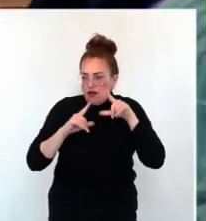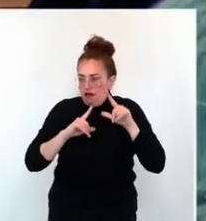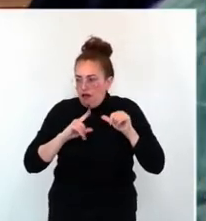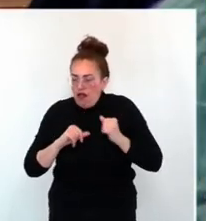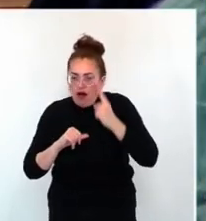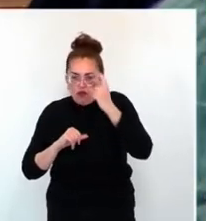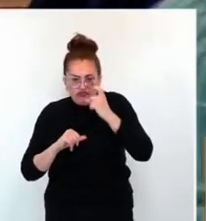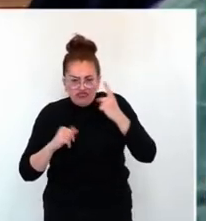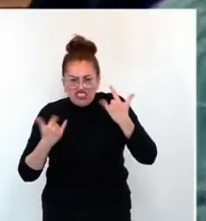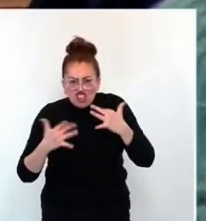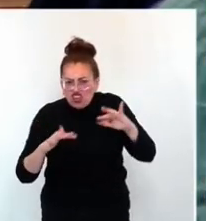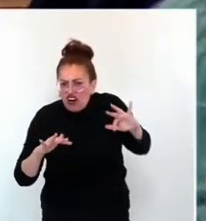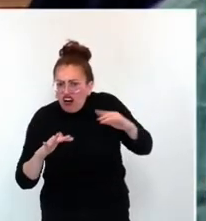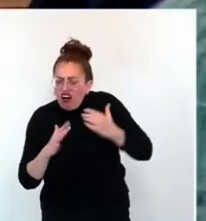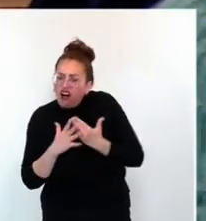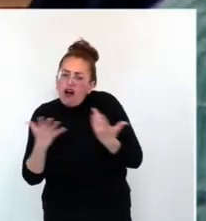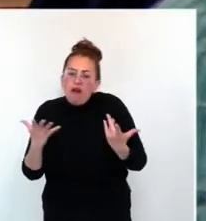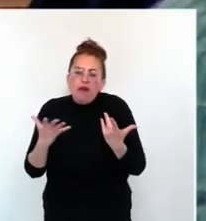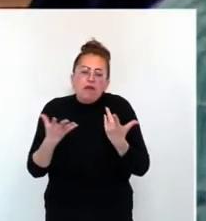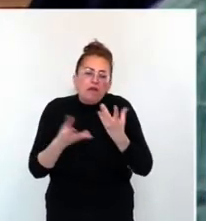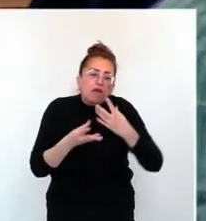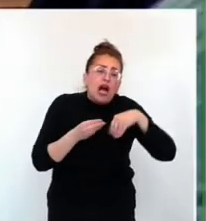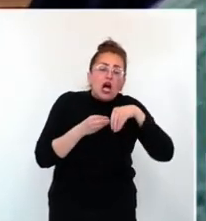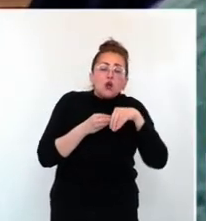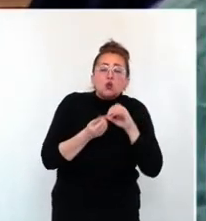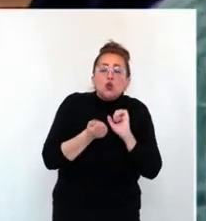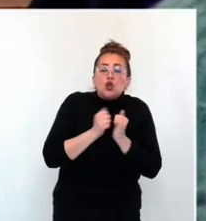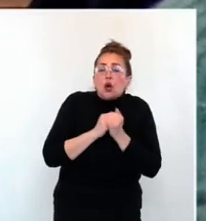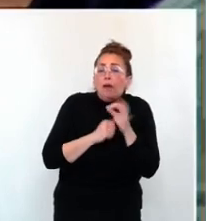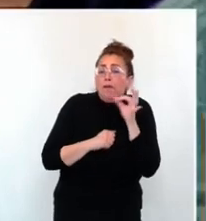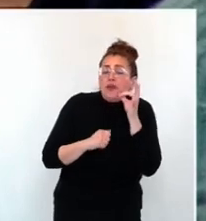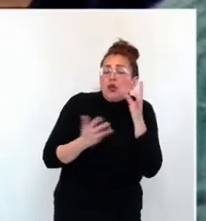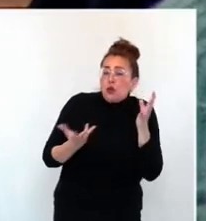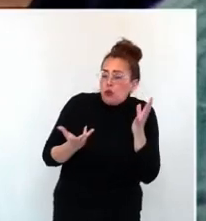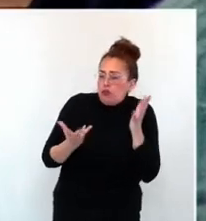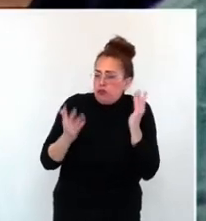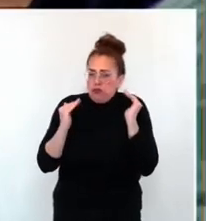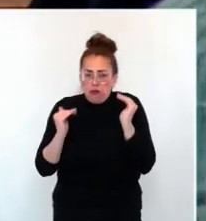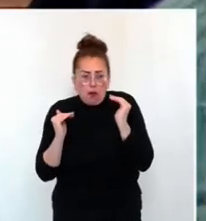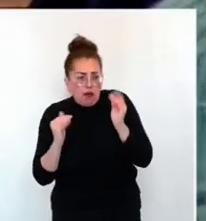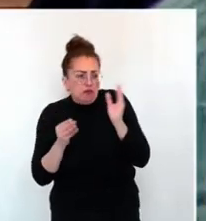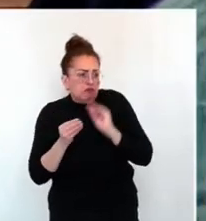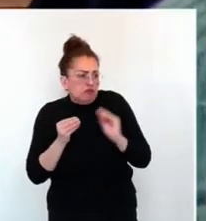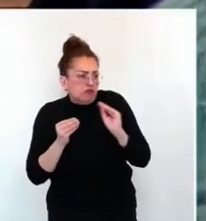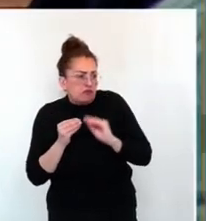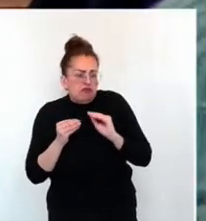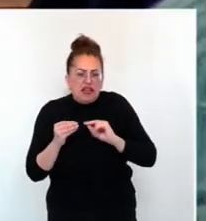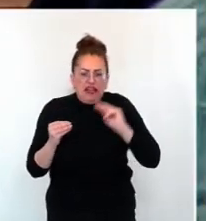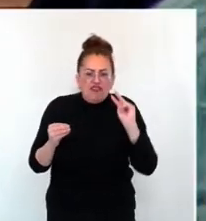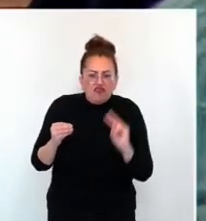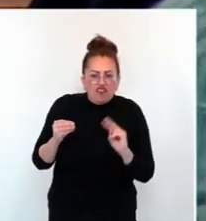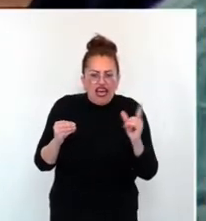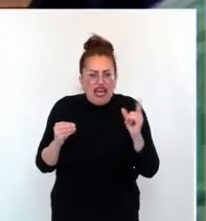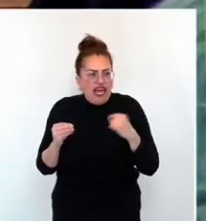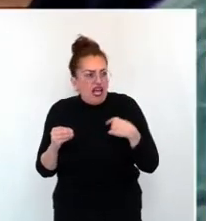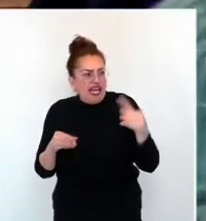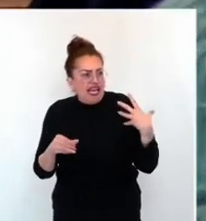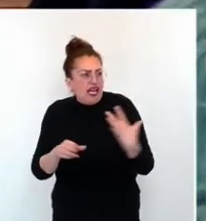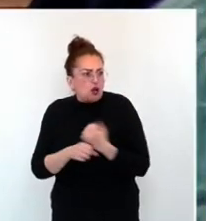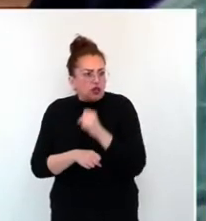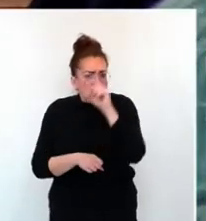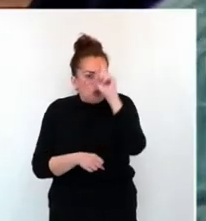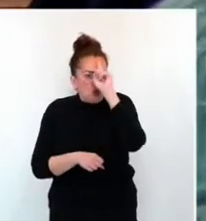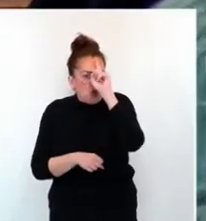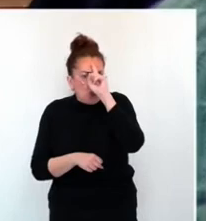alors qu'on vit une crise du logement majeure, peut-être que l'on s'interroge sur les réussites d'Euratlantique. Pourquoi Euratlantique est une réussite? Au